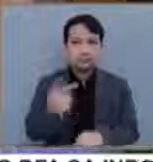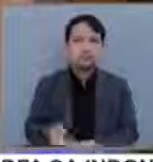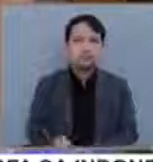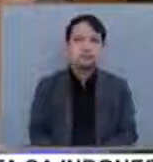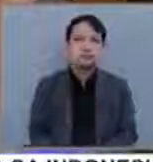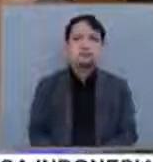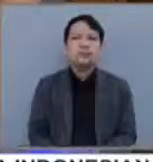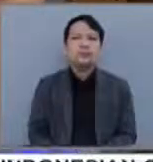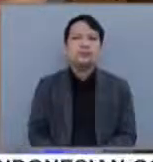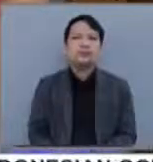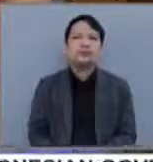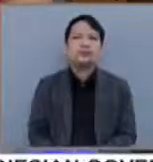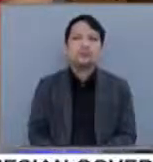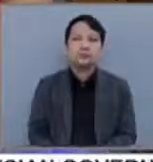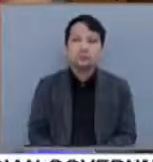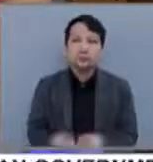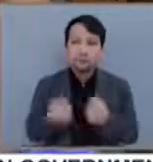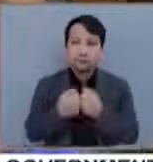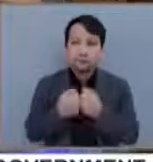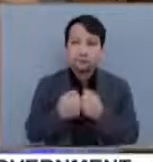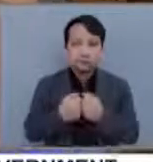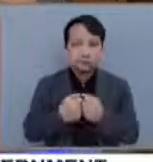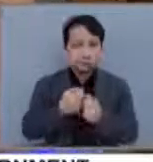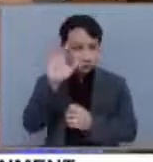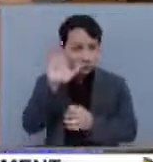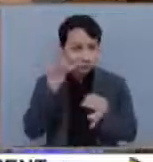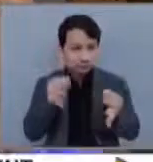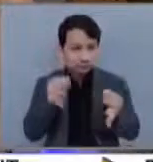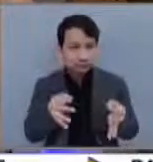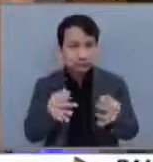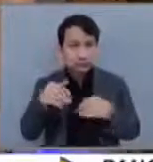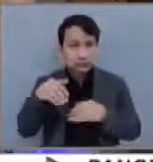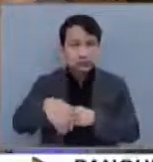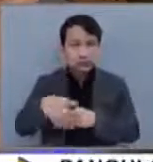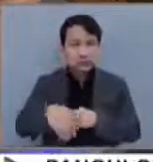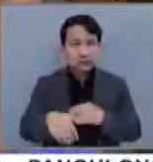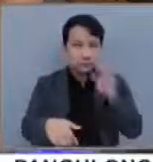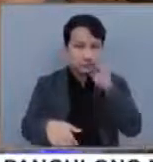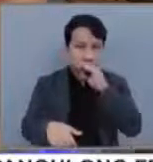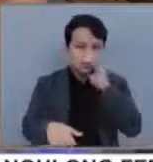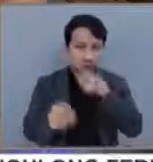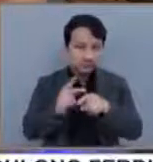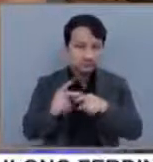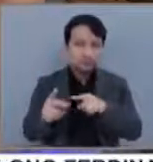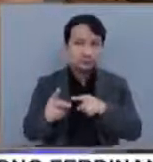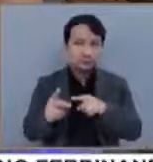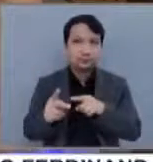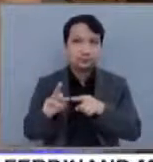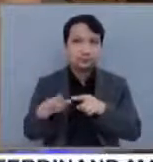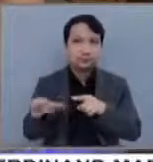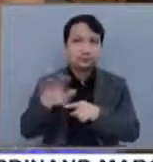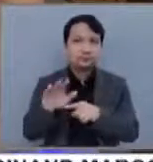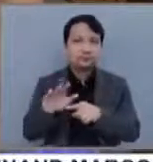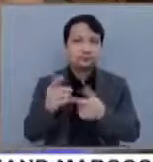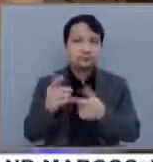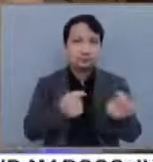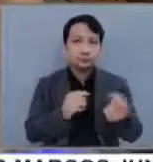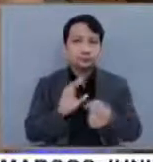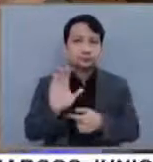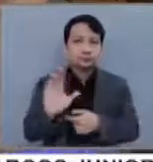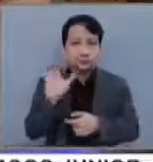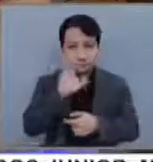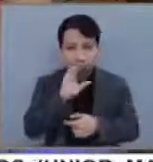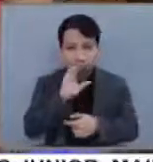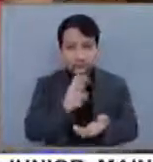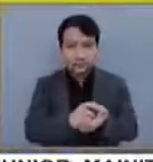Sa suntukan ng ilang basketball player ang isang laro kagabi ng Cebu Professional Basketball League na ginawa sa Cebu City Sports